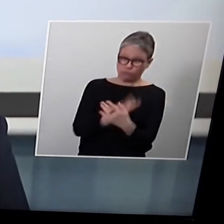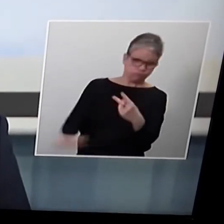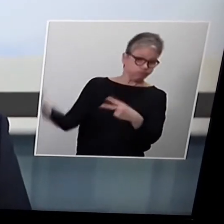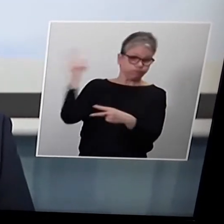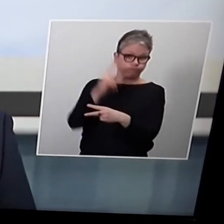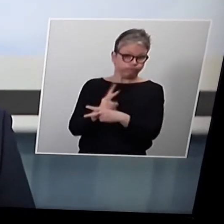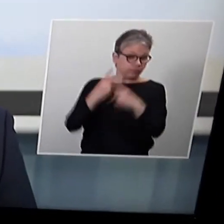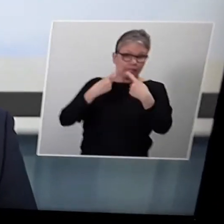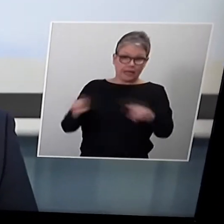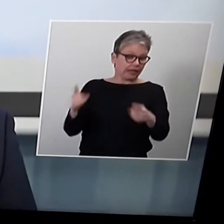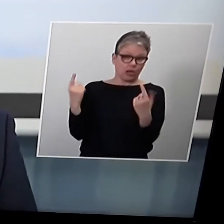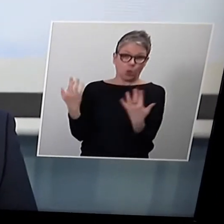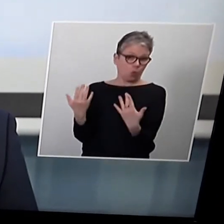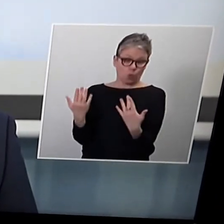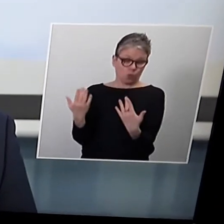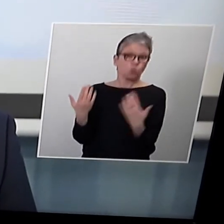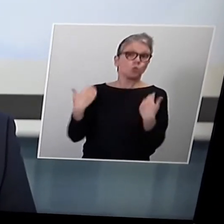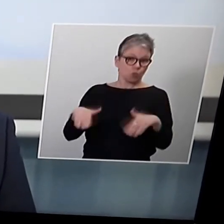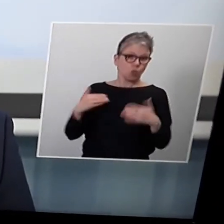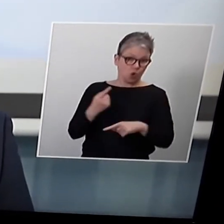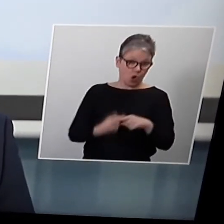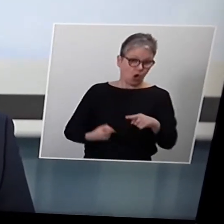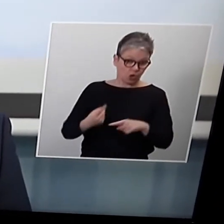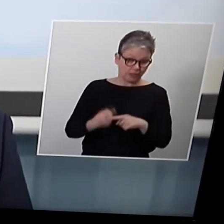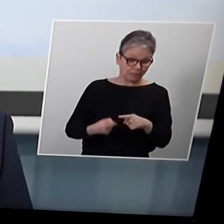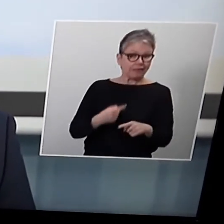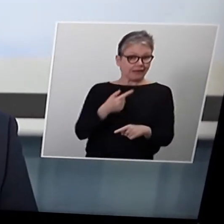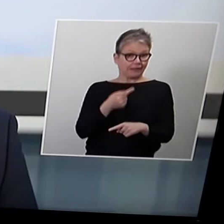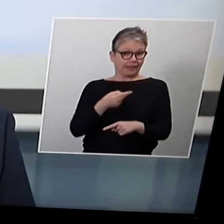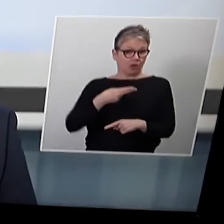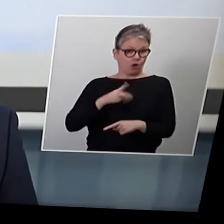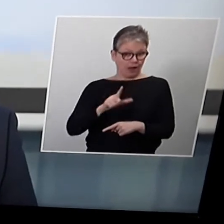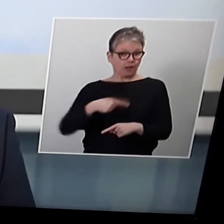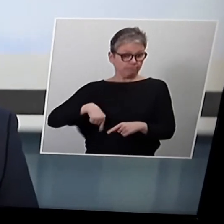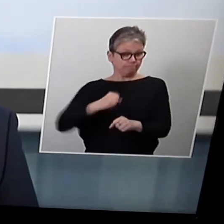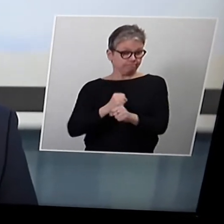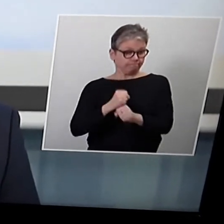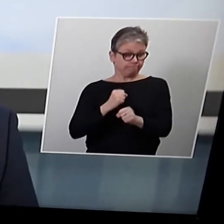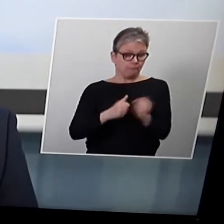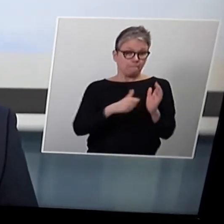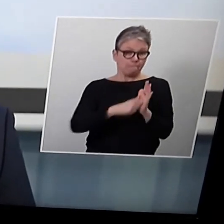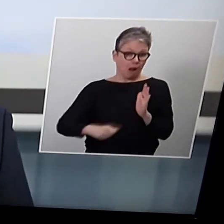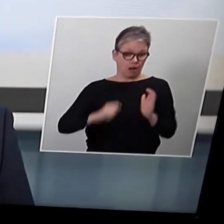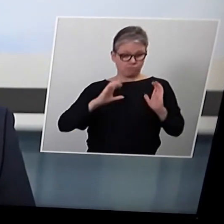suhteen. THL on siis tehnyt mallinnuksia, joka on osa tätä